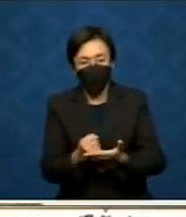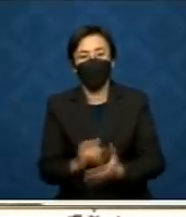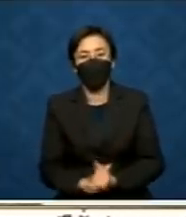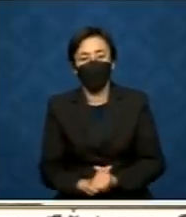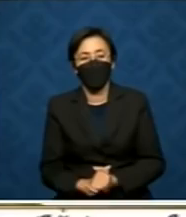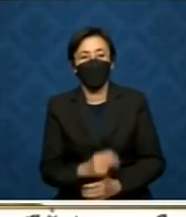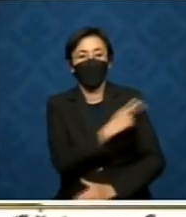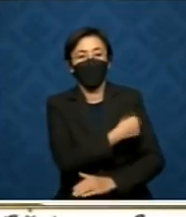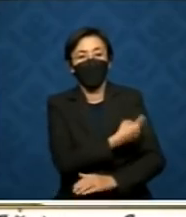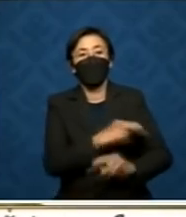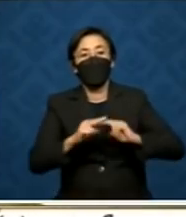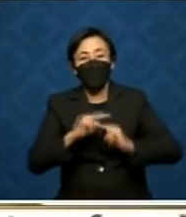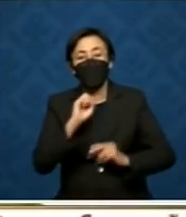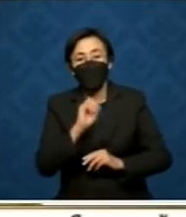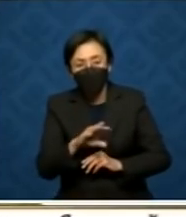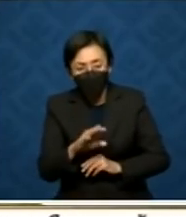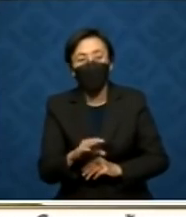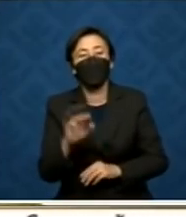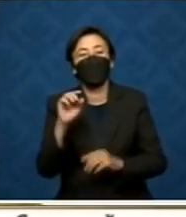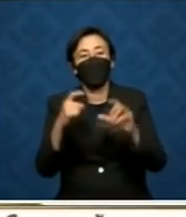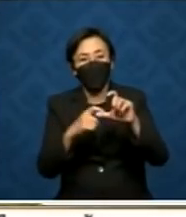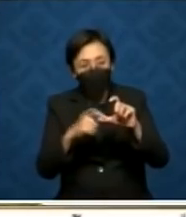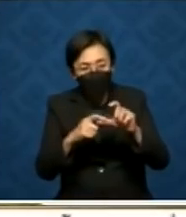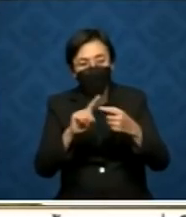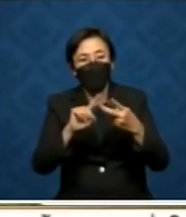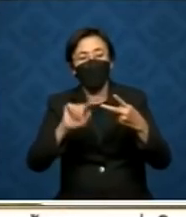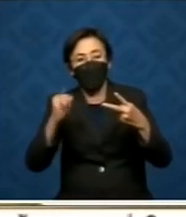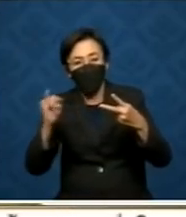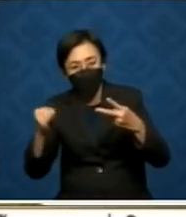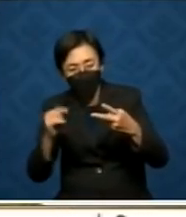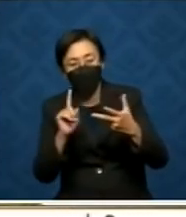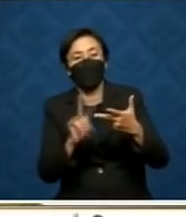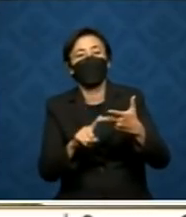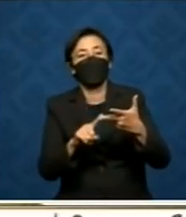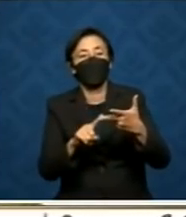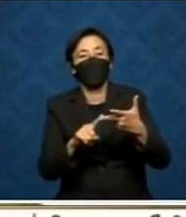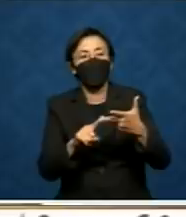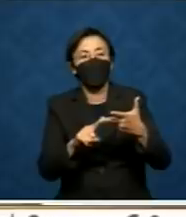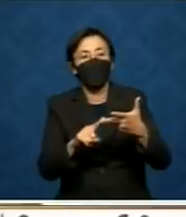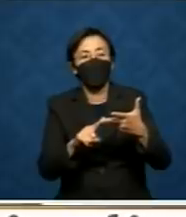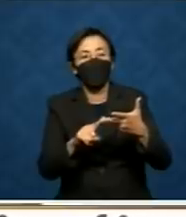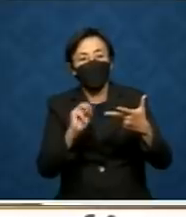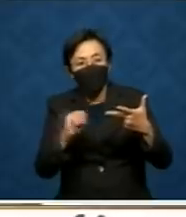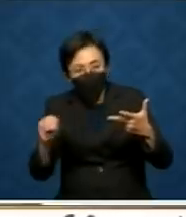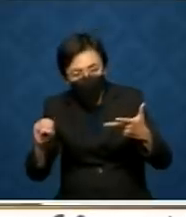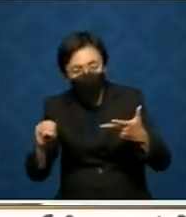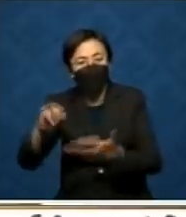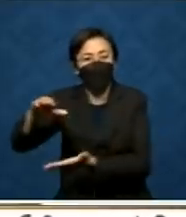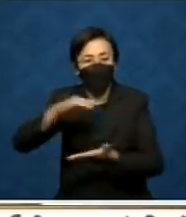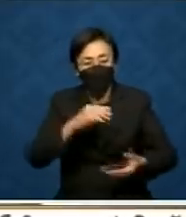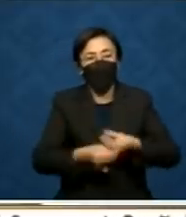ตัวเอเลี่ยนบอกว่าจะเอาไปเชื่อมาจอมธนามาJohnsonมาช่วยช่วยช่วยๆเขาเอาเข้ามาขายเราจะเอายังไงก็ตาม